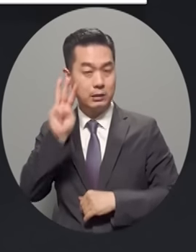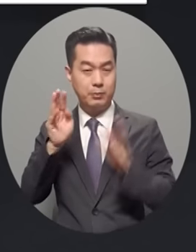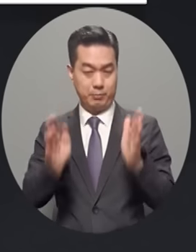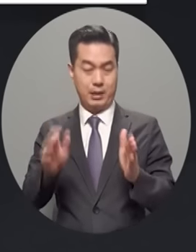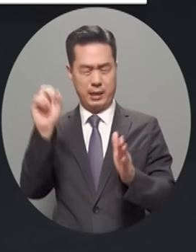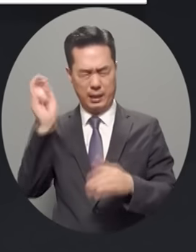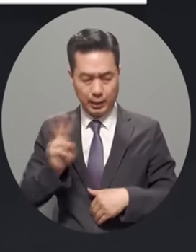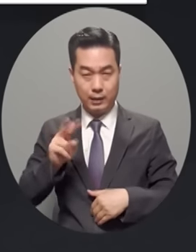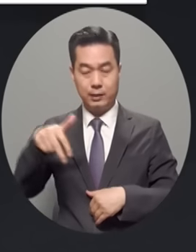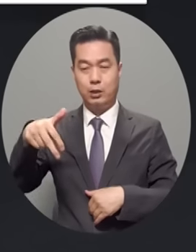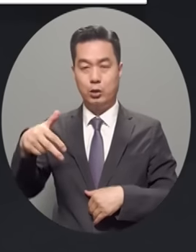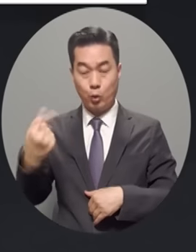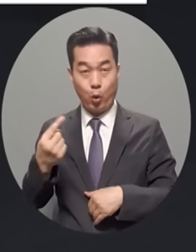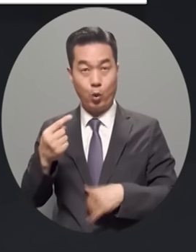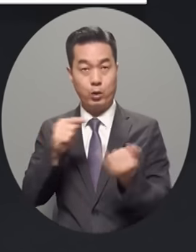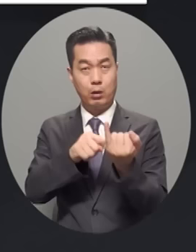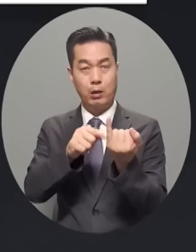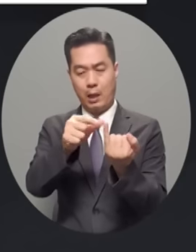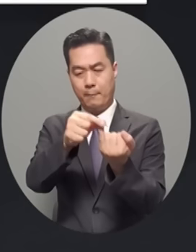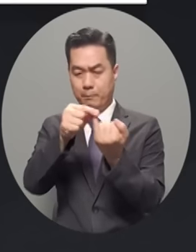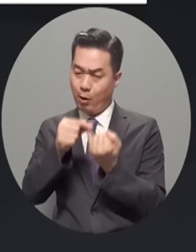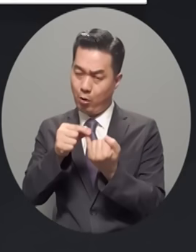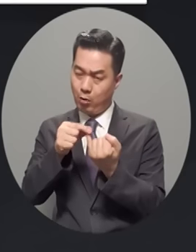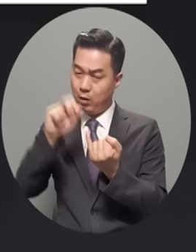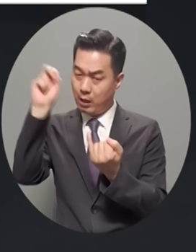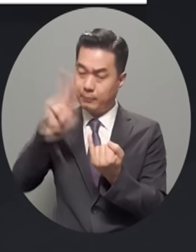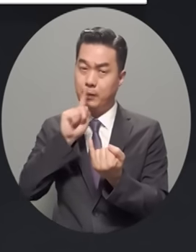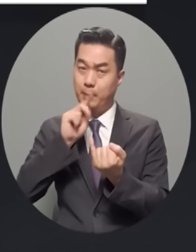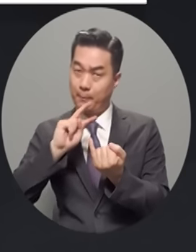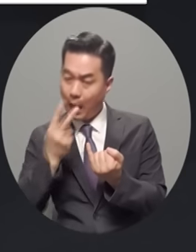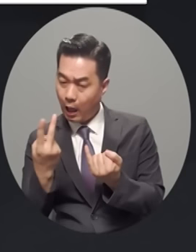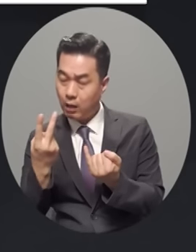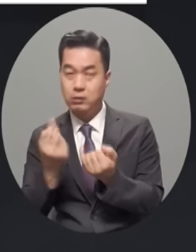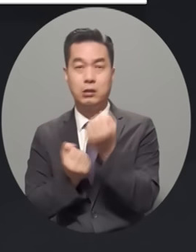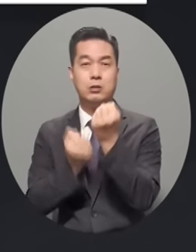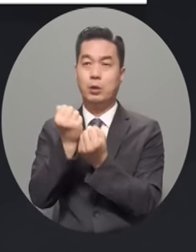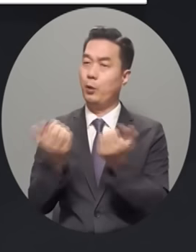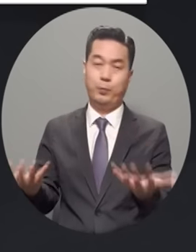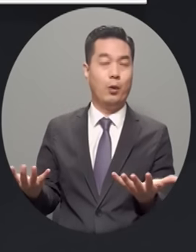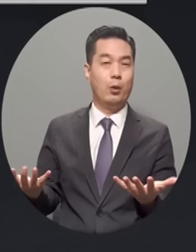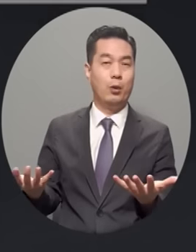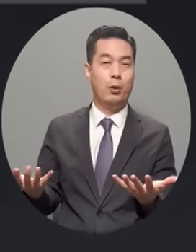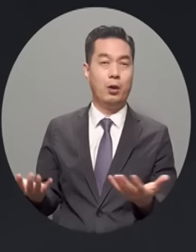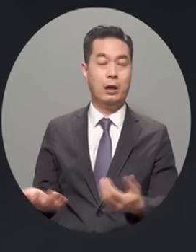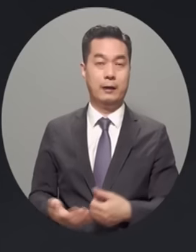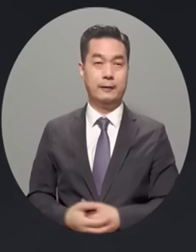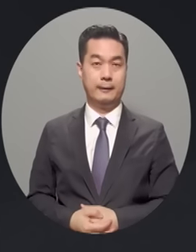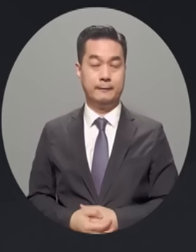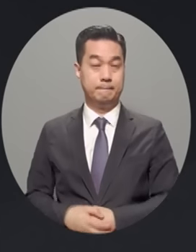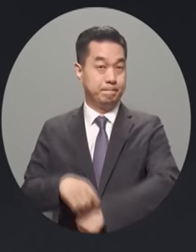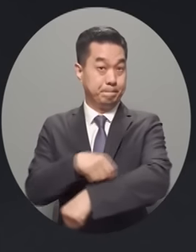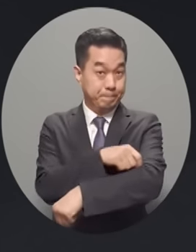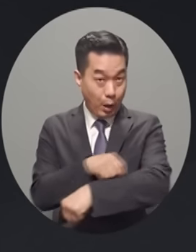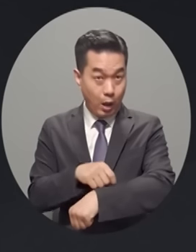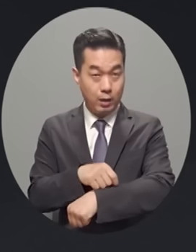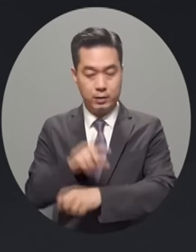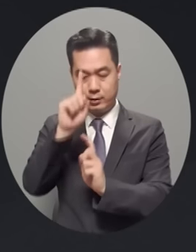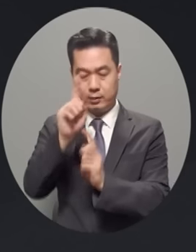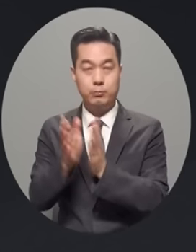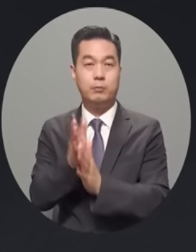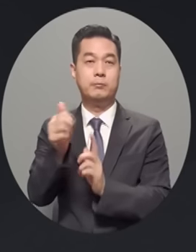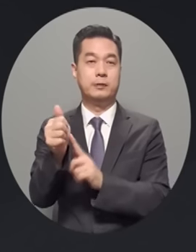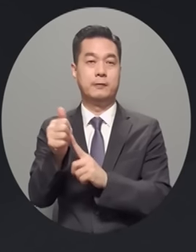조수빈 씨를 MC 해야 할 것 같다고 돌변하며 이유를 설명하지 않았다 겁니다 특히 이본 부장이